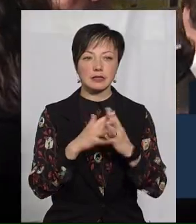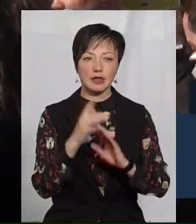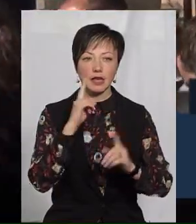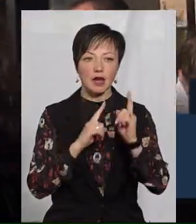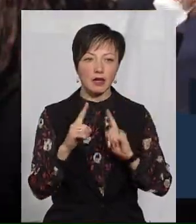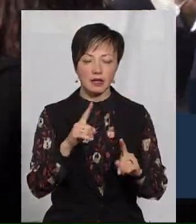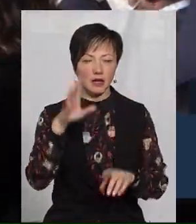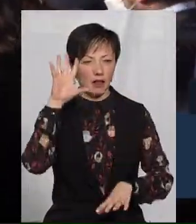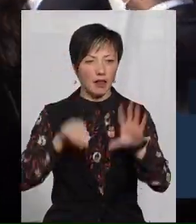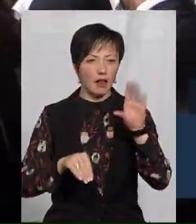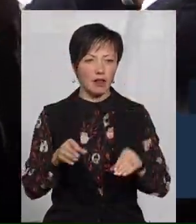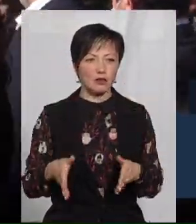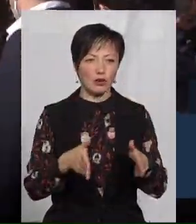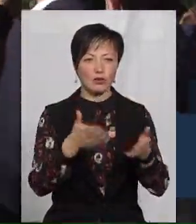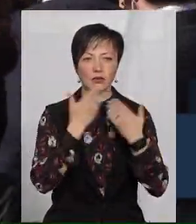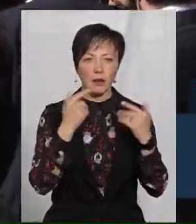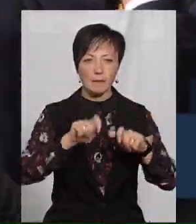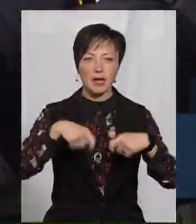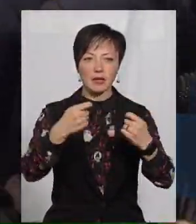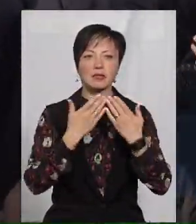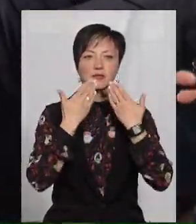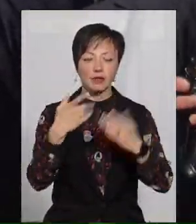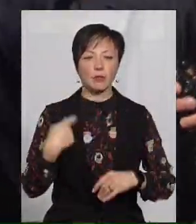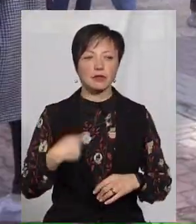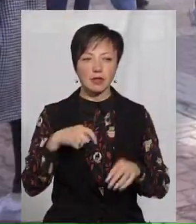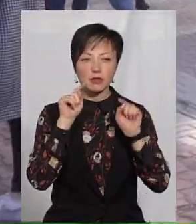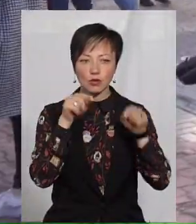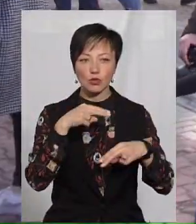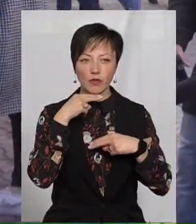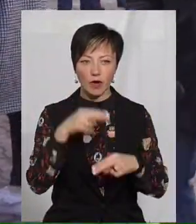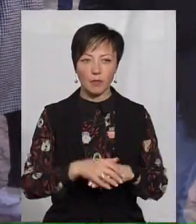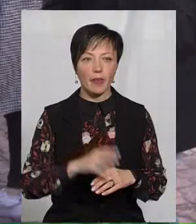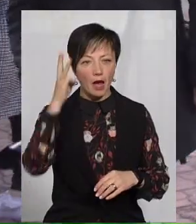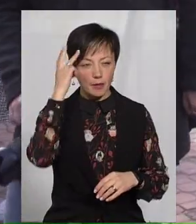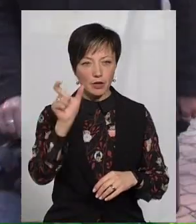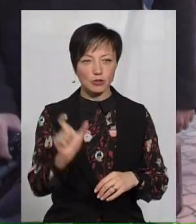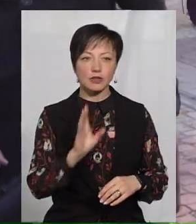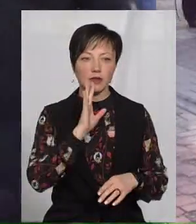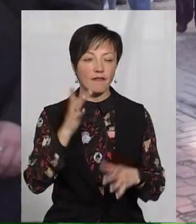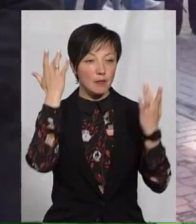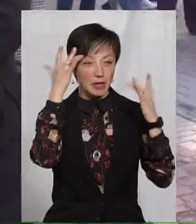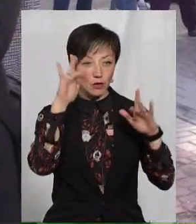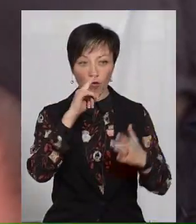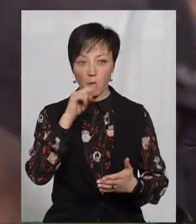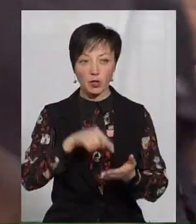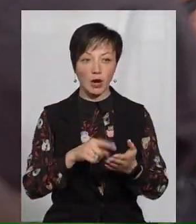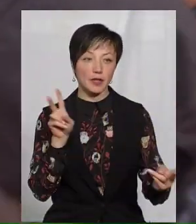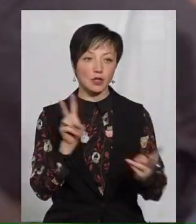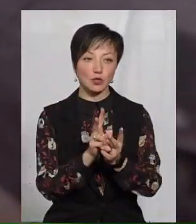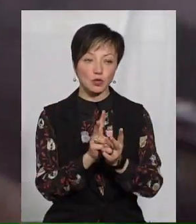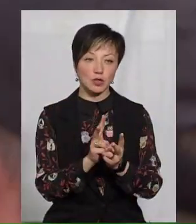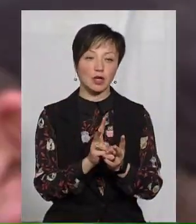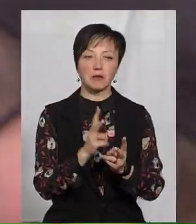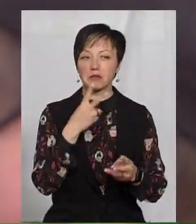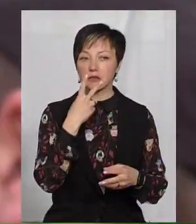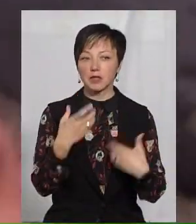нічого не діляється. І от ми передали звернення, щоб президент звернув увагу. Хмельничанка Лариса випадково потрапила на зустріч. Ділиться, її